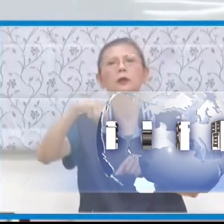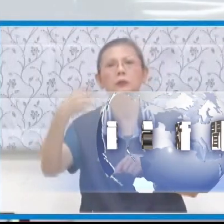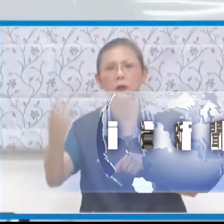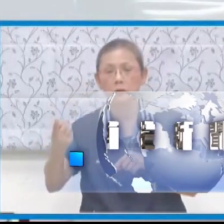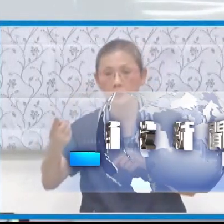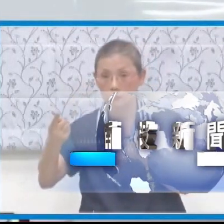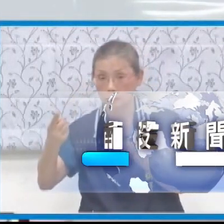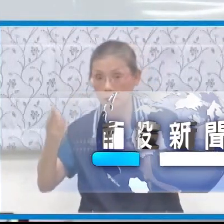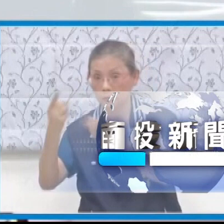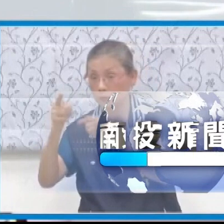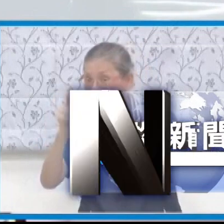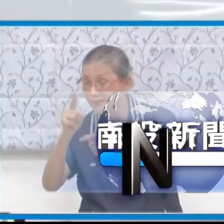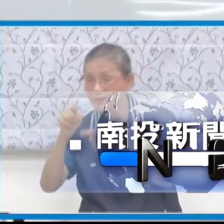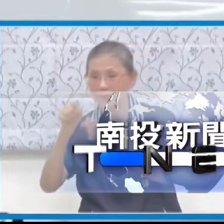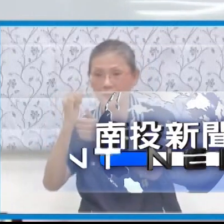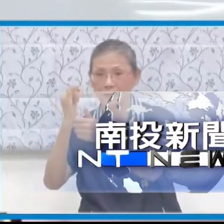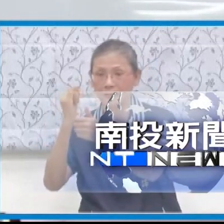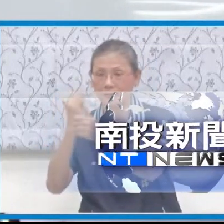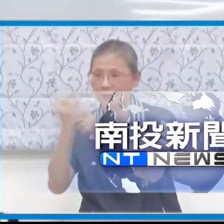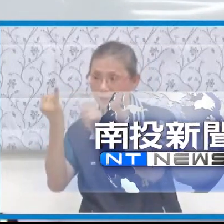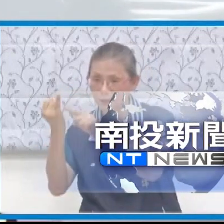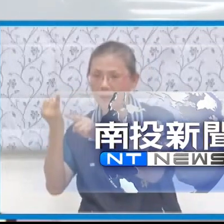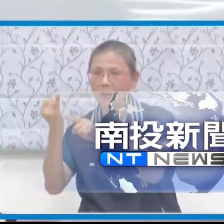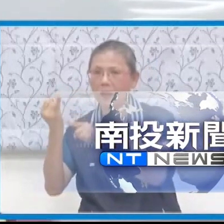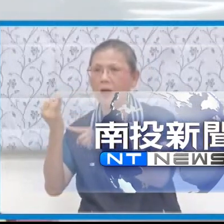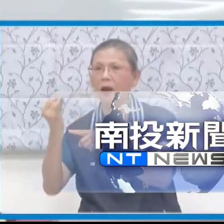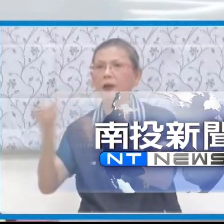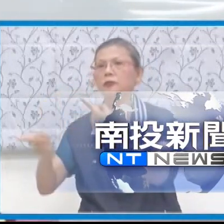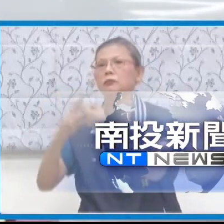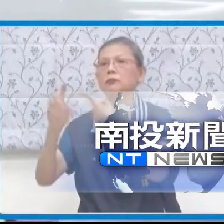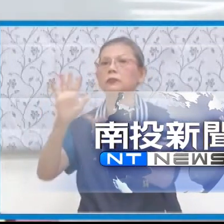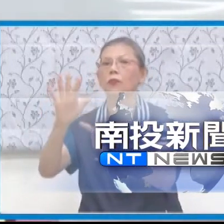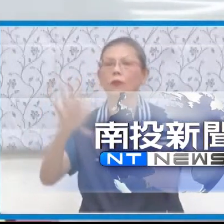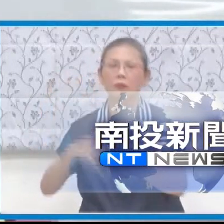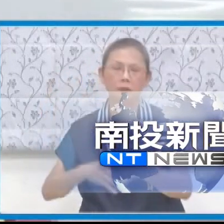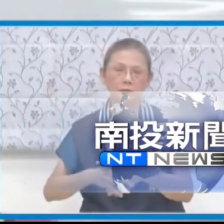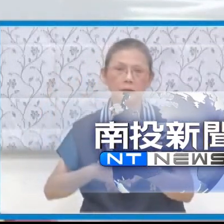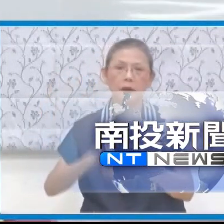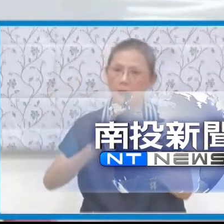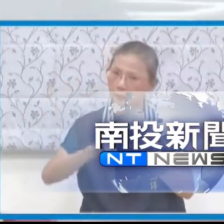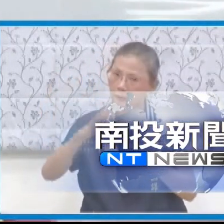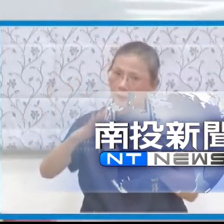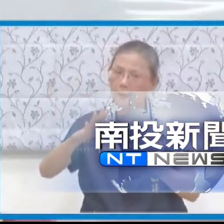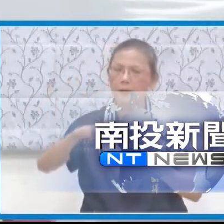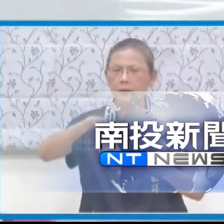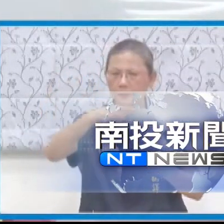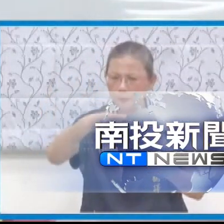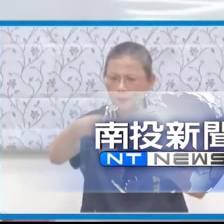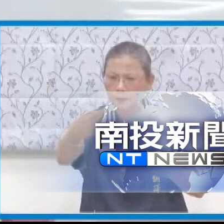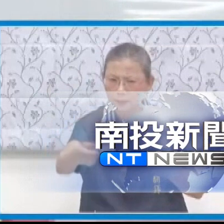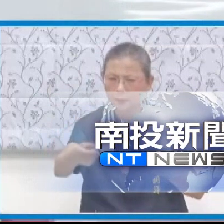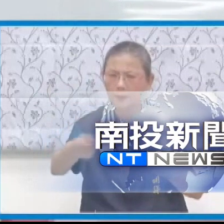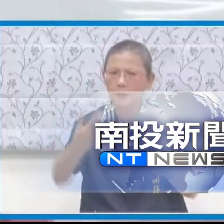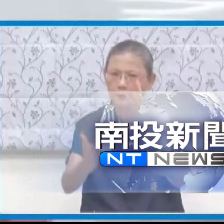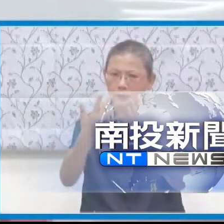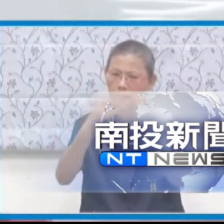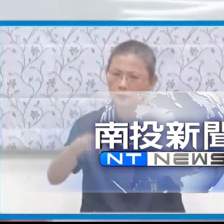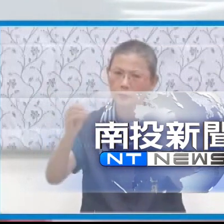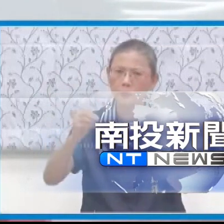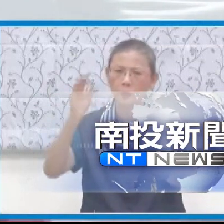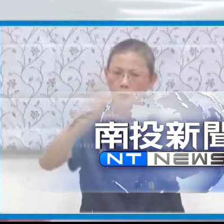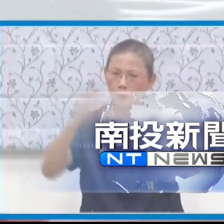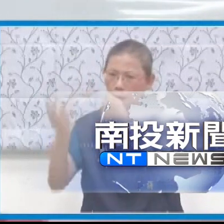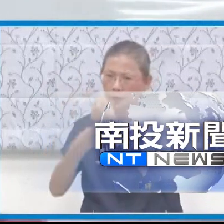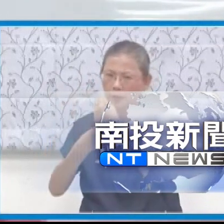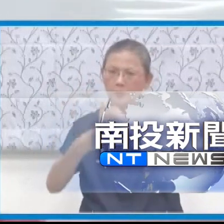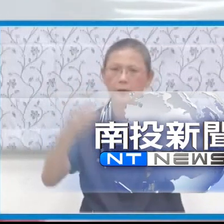但是到昨天要解隔离的时候，我们来按照程序请这三位的同住的家